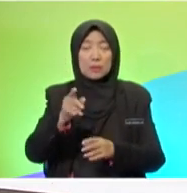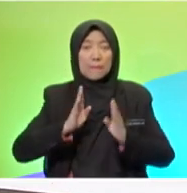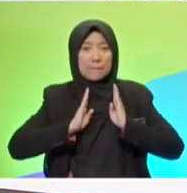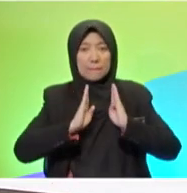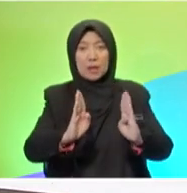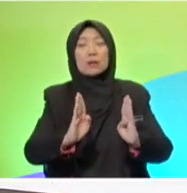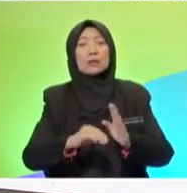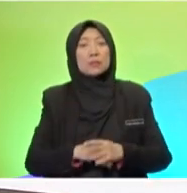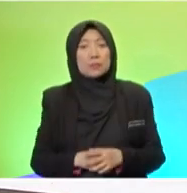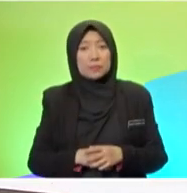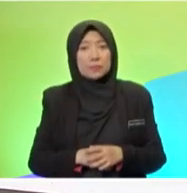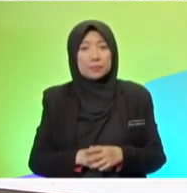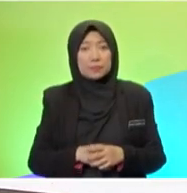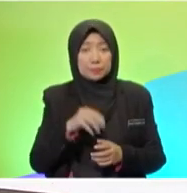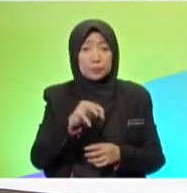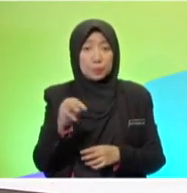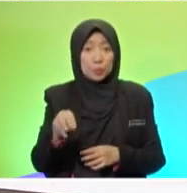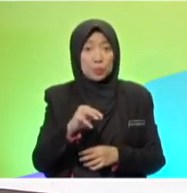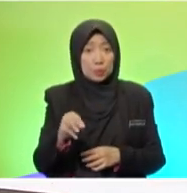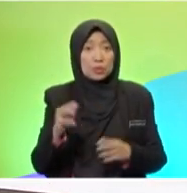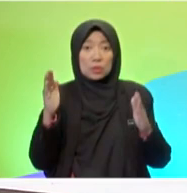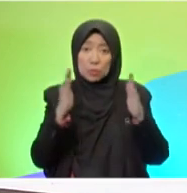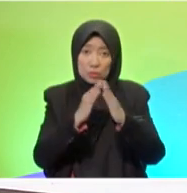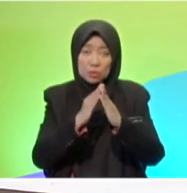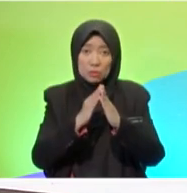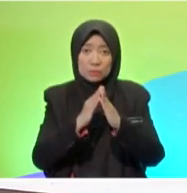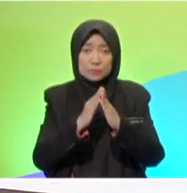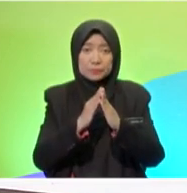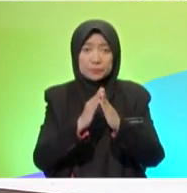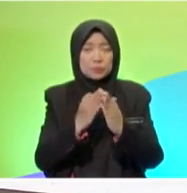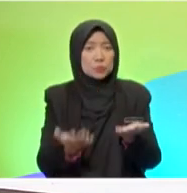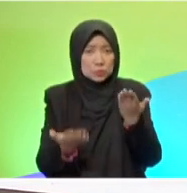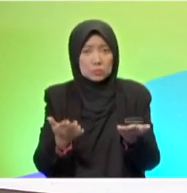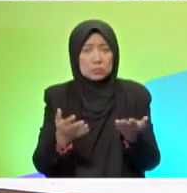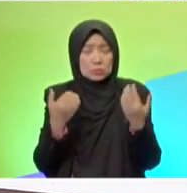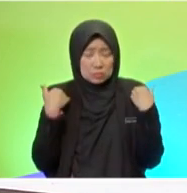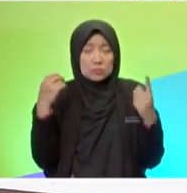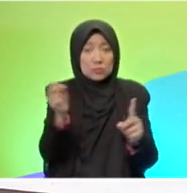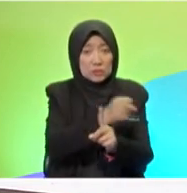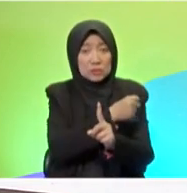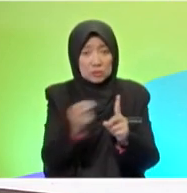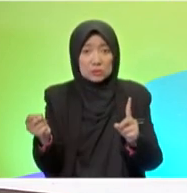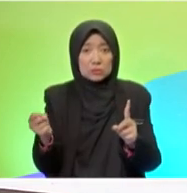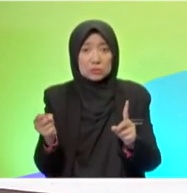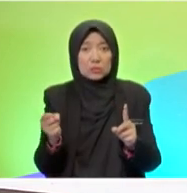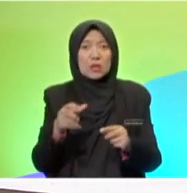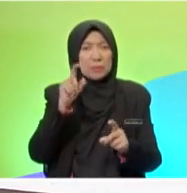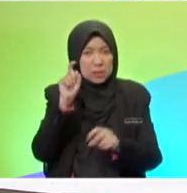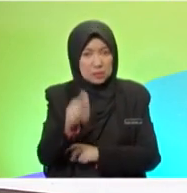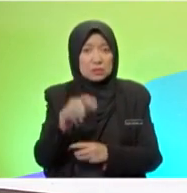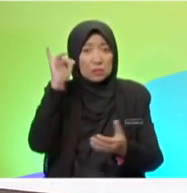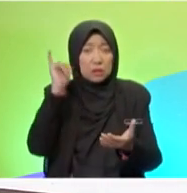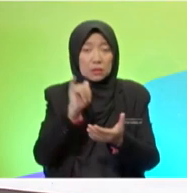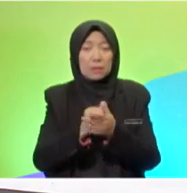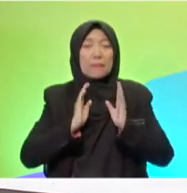Nah jadi kepada umur-umur yang berada di rumah yang mungkin sedang mengalami keadaan ini majelis ilmu Muhammad tegangkan tadi yakin pada diri Anda